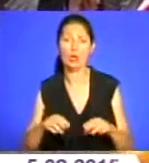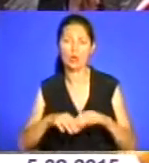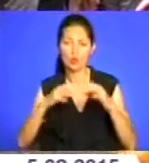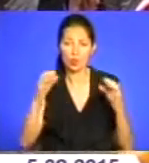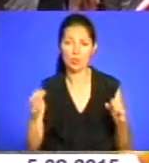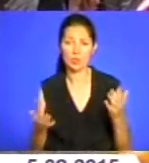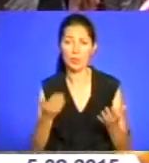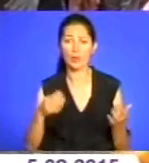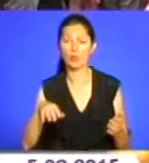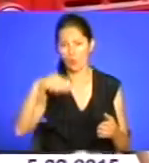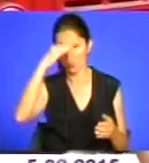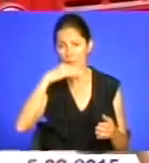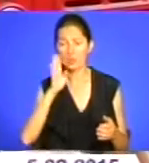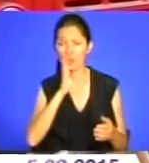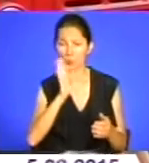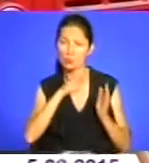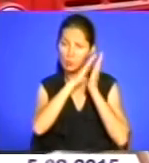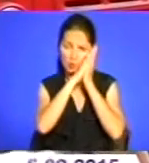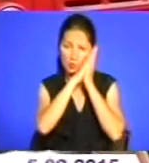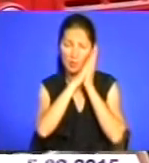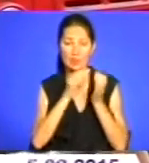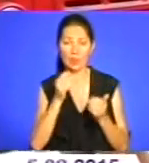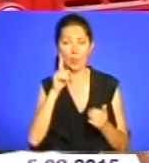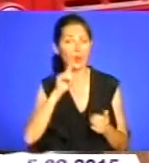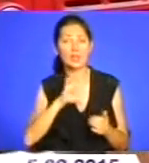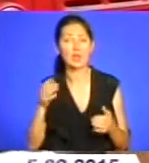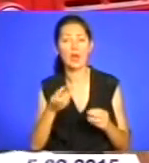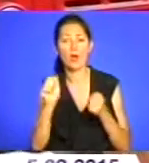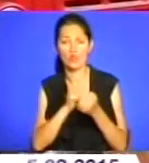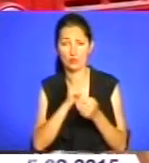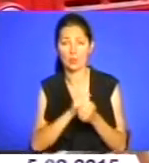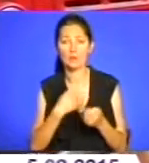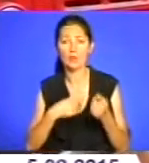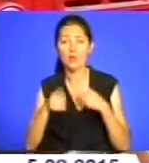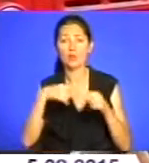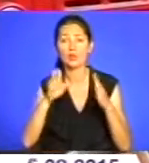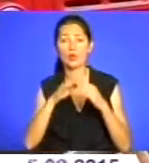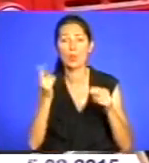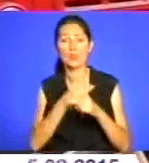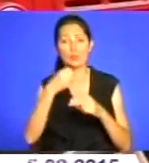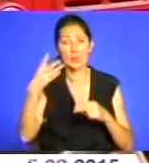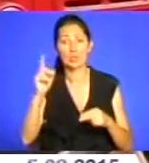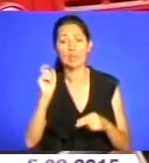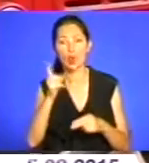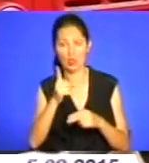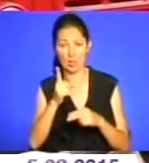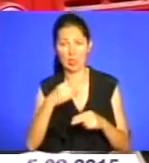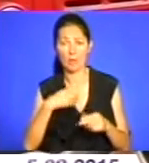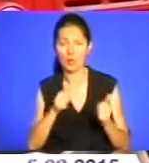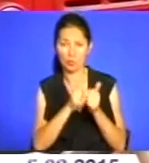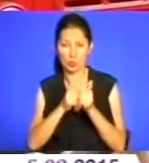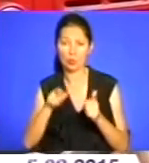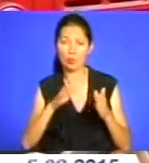тому що неможливо в хаті знаходитись. Я вертався додому без 15:11. Ми з сусідом з того двора, ми